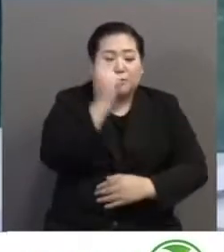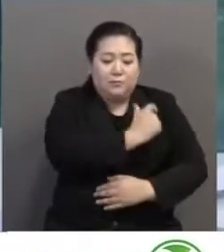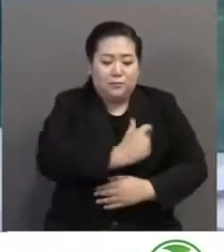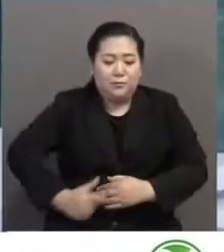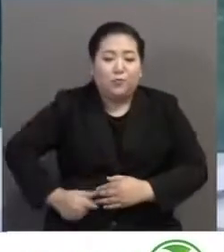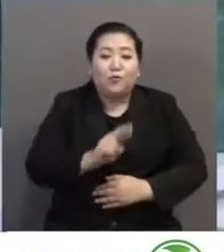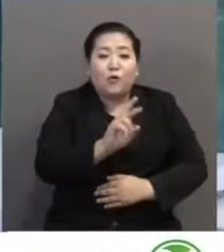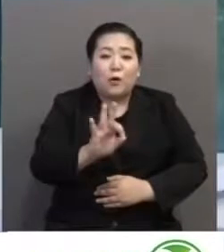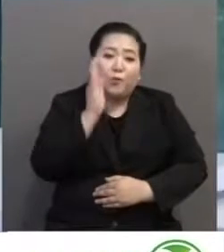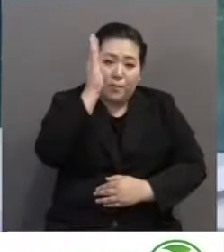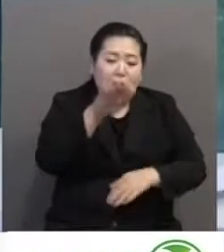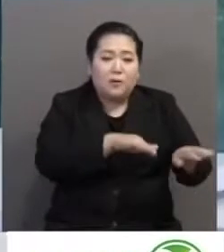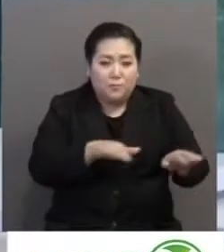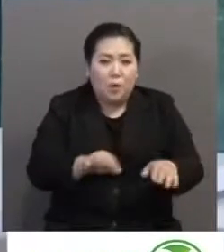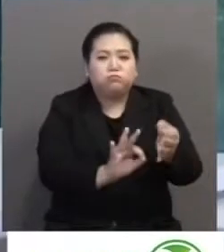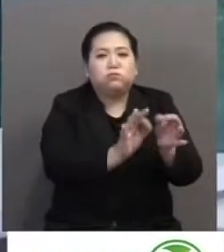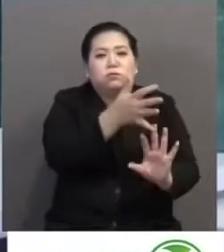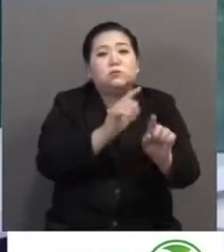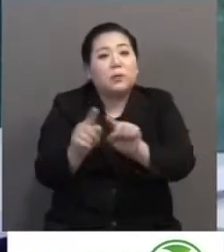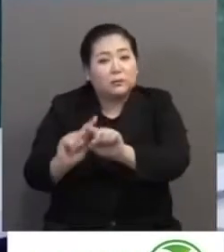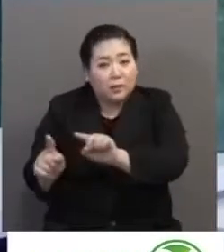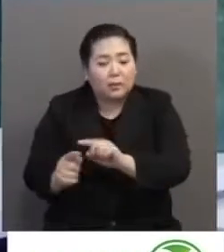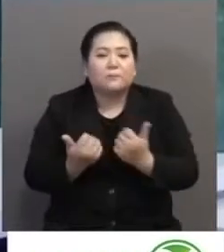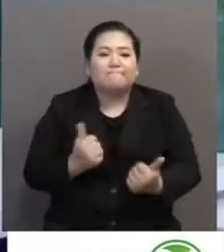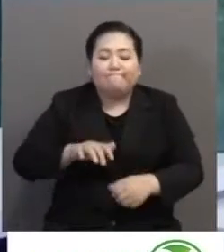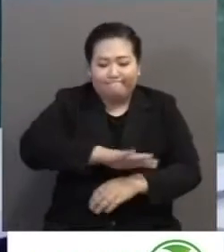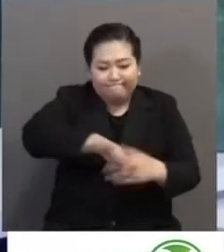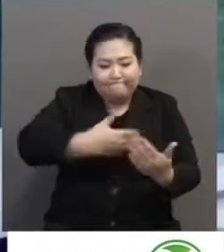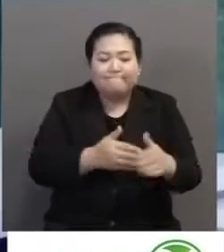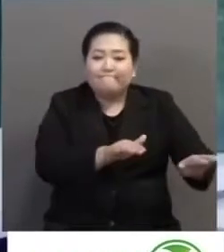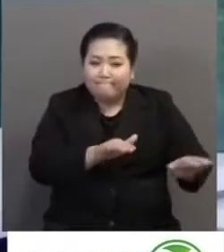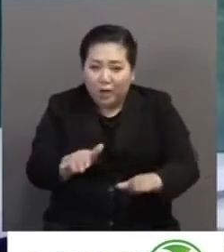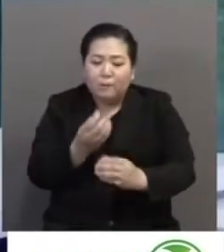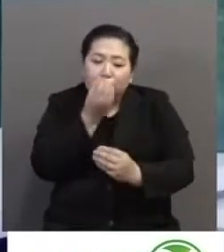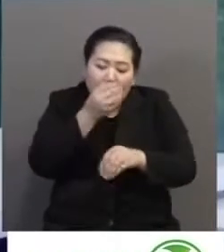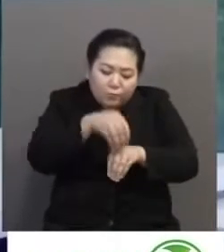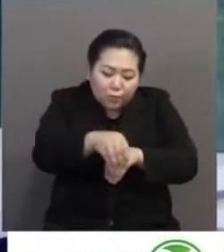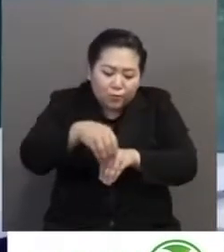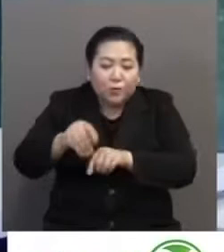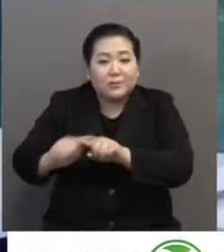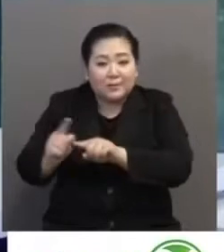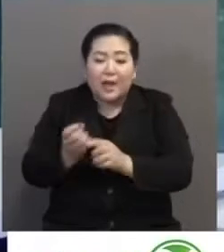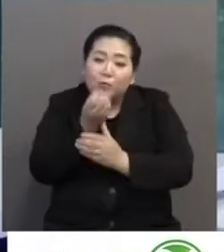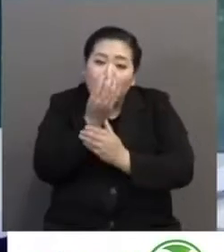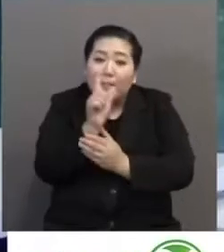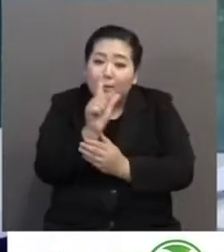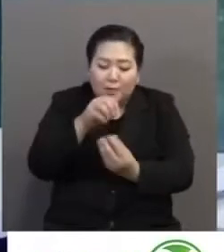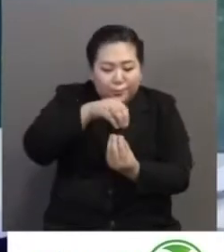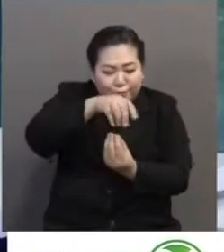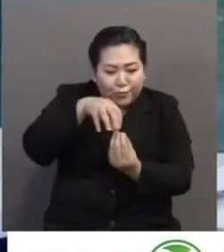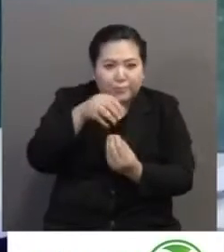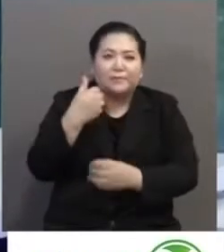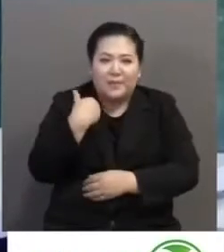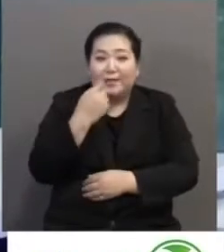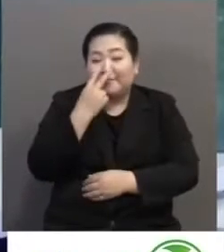ษตรกรที่ปลูกดาวเรืองนะคะก็เตรียมพร้อมในการเพาะพันธุ์ดอกดาวเรืองส่งให้หน่วยงานต่างๆแล้วด้วยนะคะเราจะไปติดตามเรื่